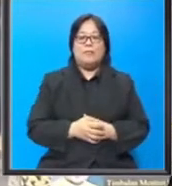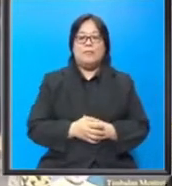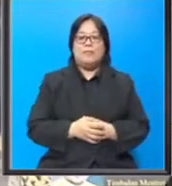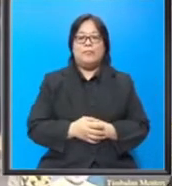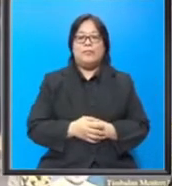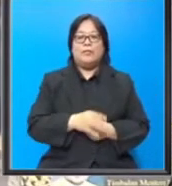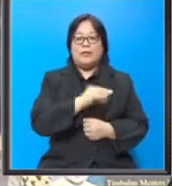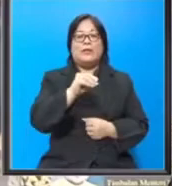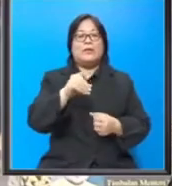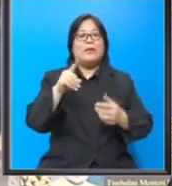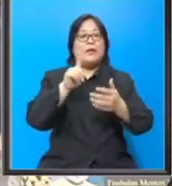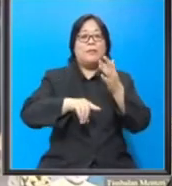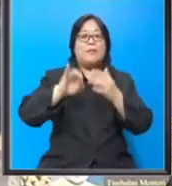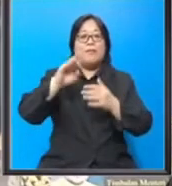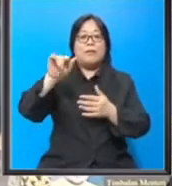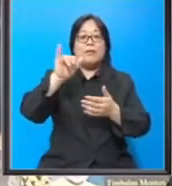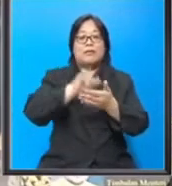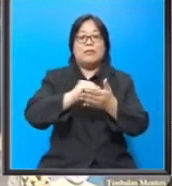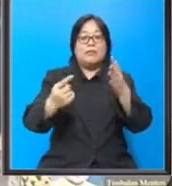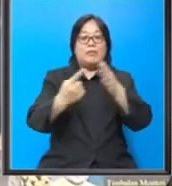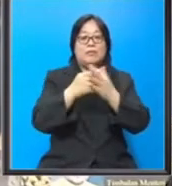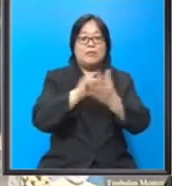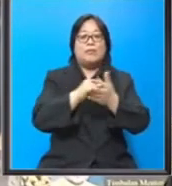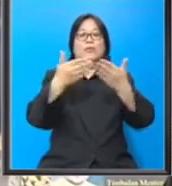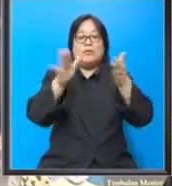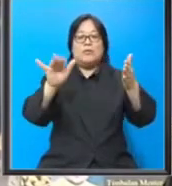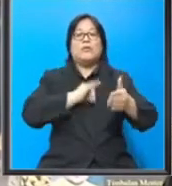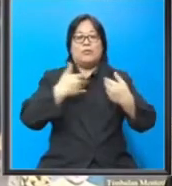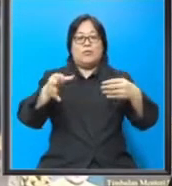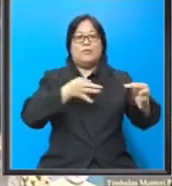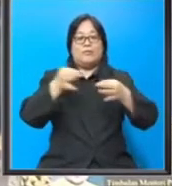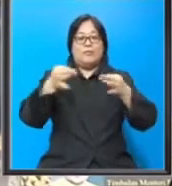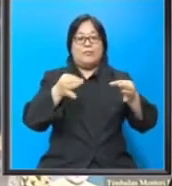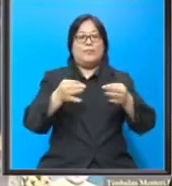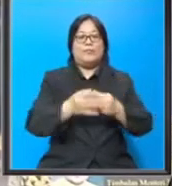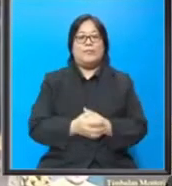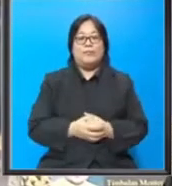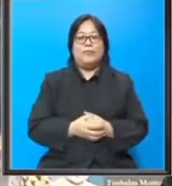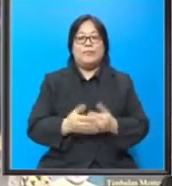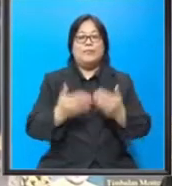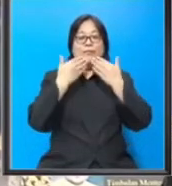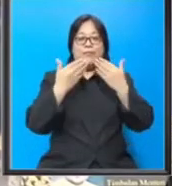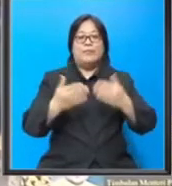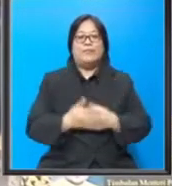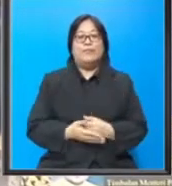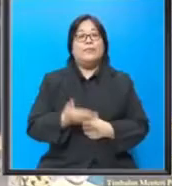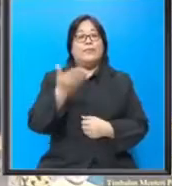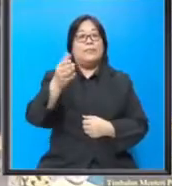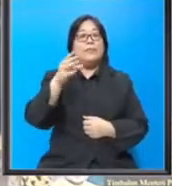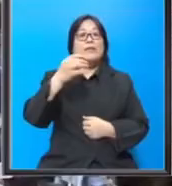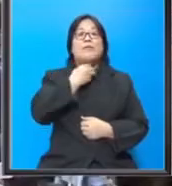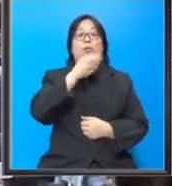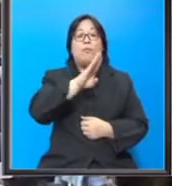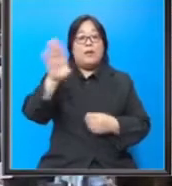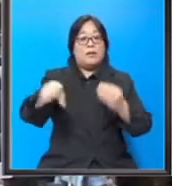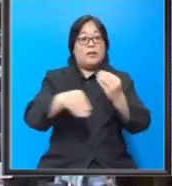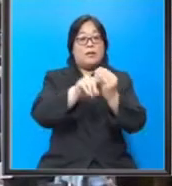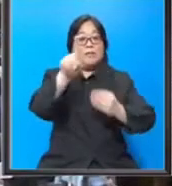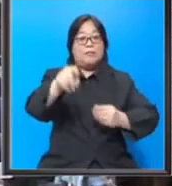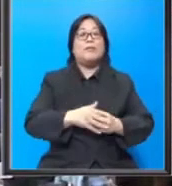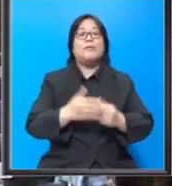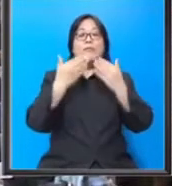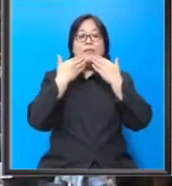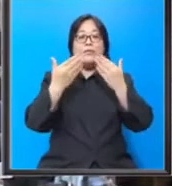selama hebat fakta dipakaikan secara jendralnya telah saya maklum kan saya kan Makasih seleb ada seorang teman